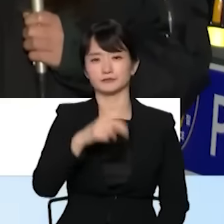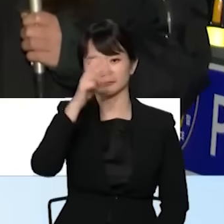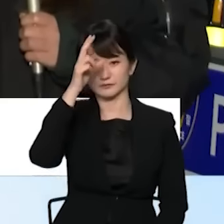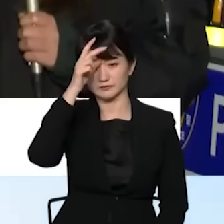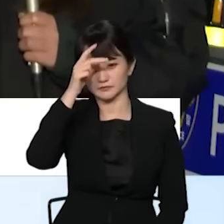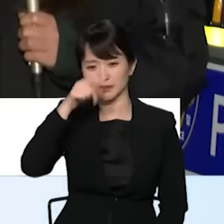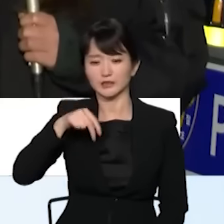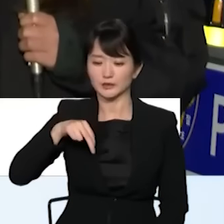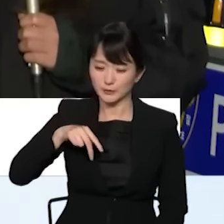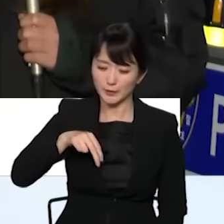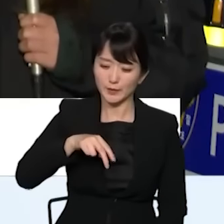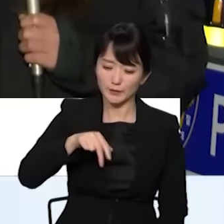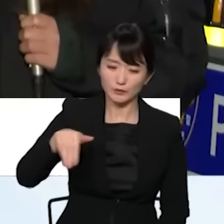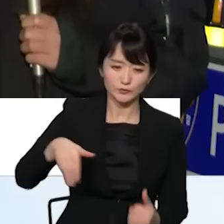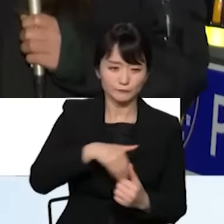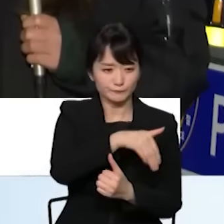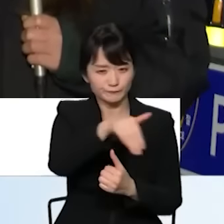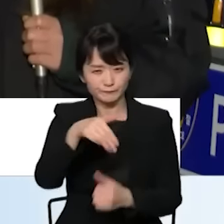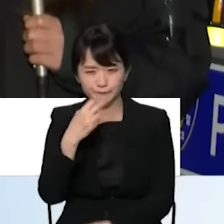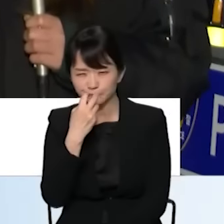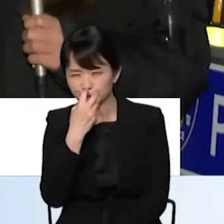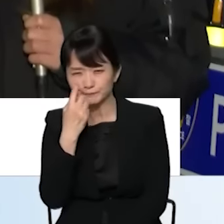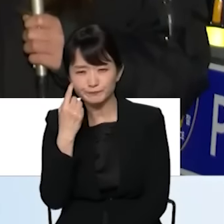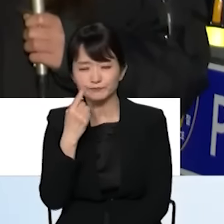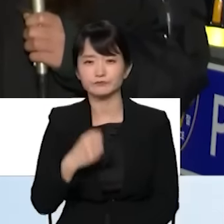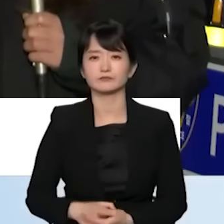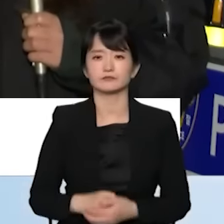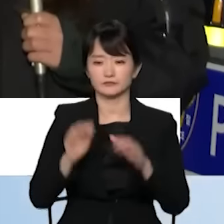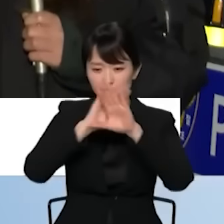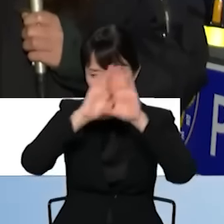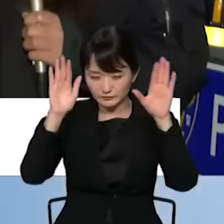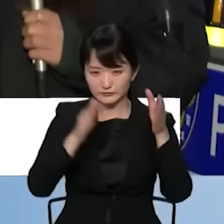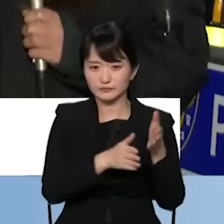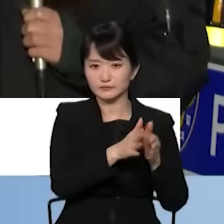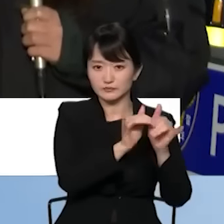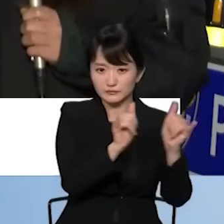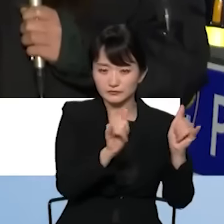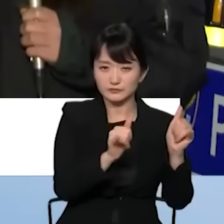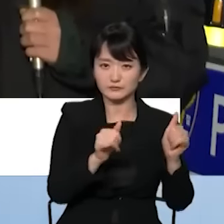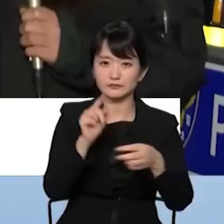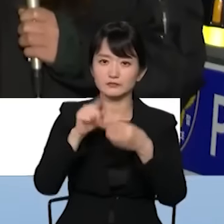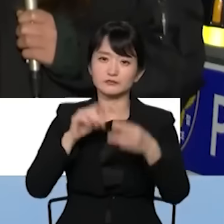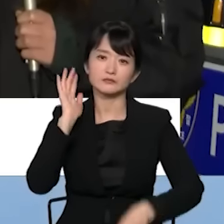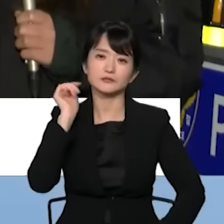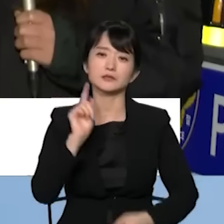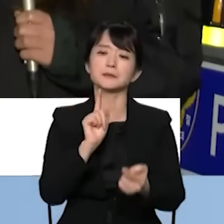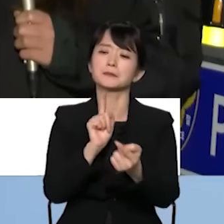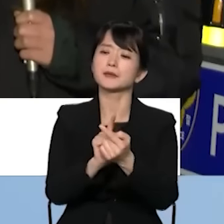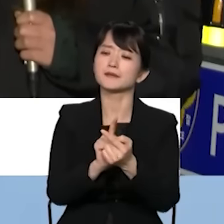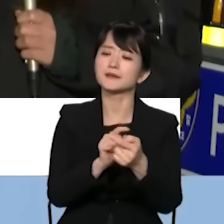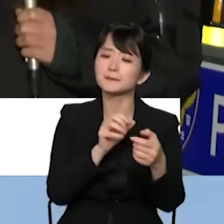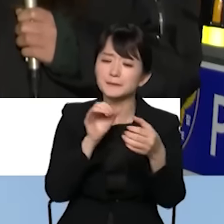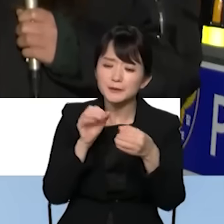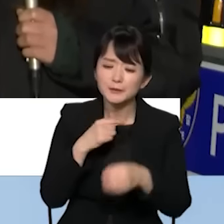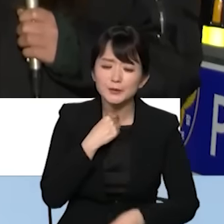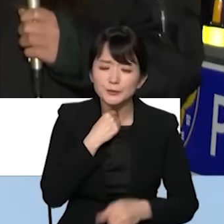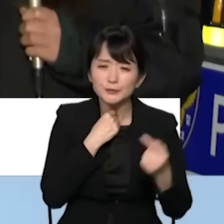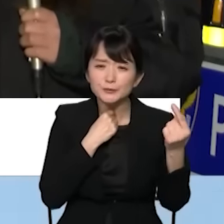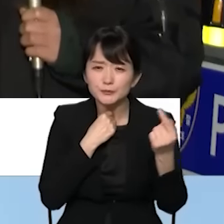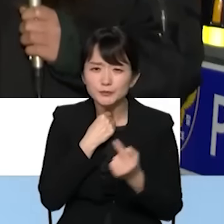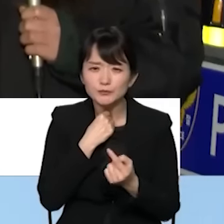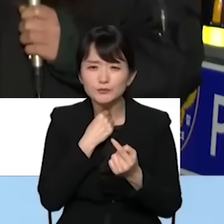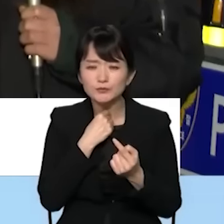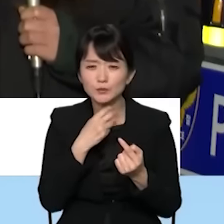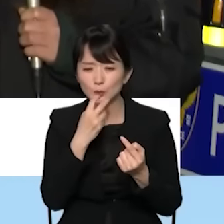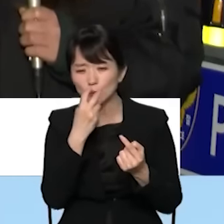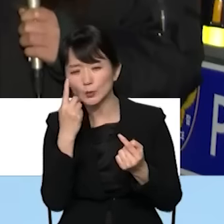도보 순찰을 하며 주변 경계를 강화했는데요. 낮에는 한 시민이 윤 대통령을 만나 이야기를 나누고 싶다며 이곳에 왔다가